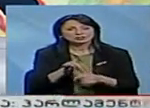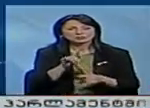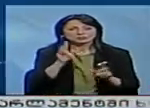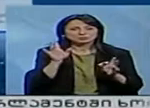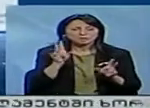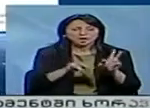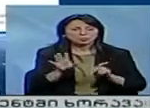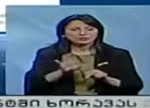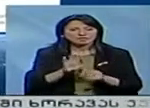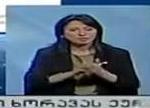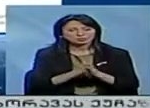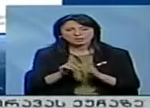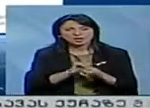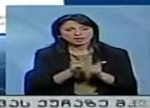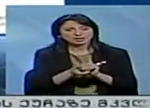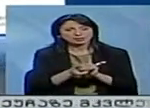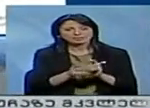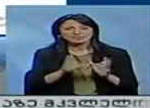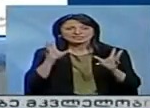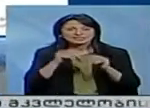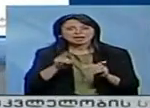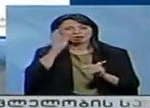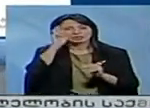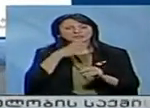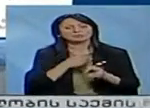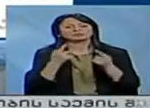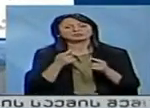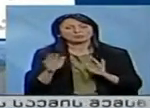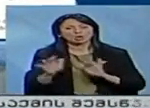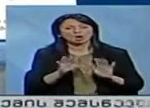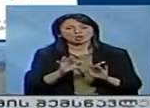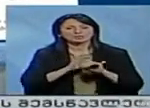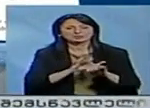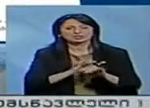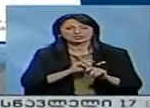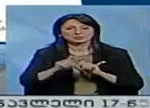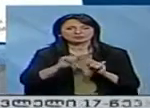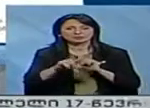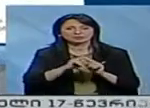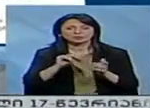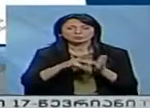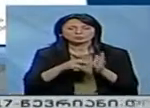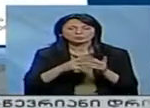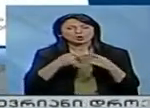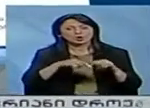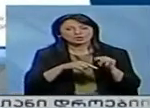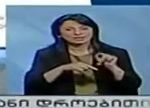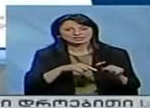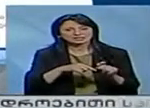ან გაუთვალისწინებელ სიტუაციებზე, არამედ საერთო სახელმწიფოებრივი მნიშვნელობის ღონისძიებების ჩატარებაზე, ისევე როგორც საბიუჯეტო